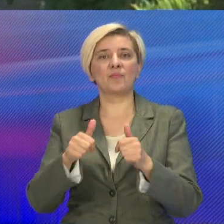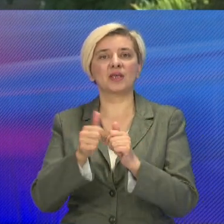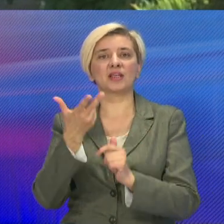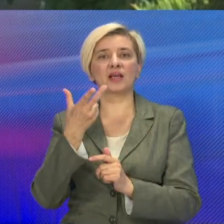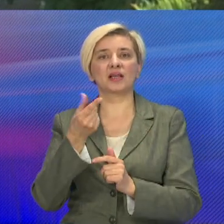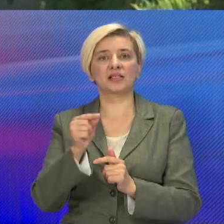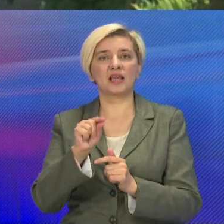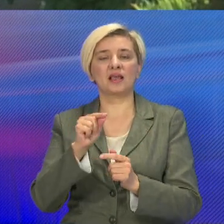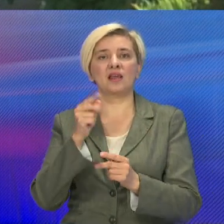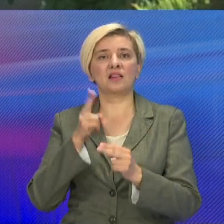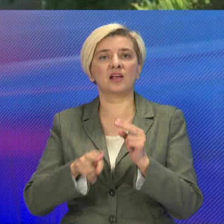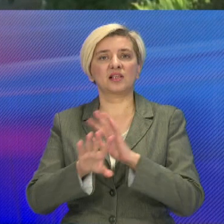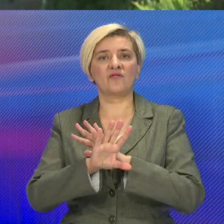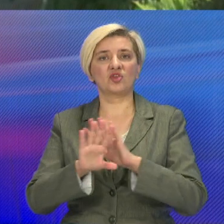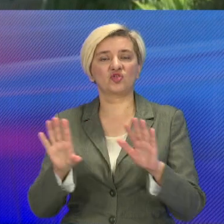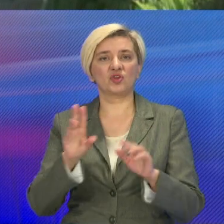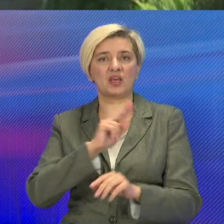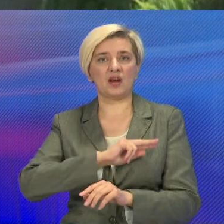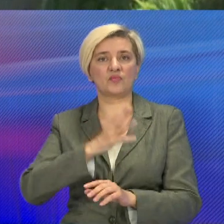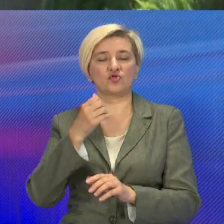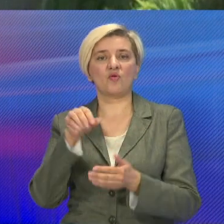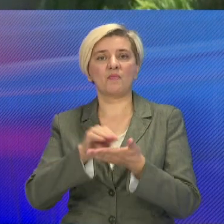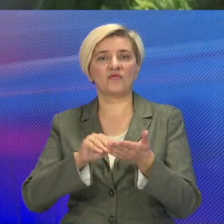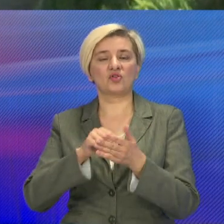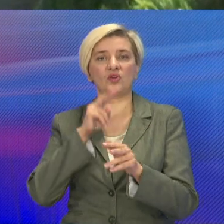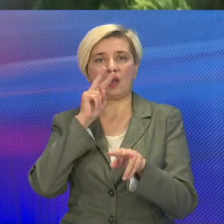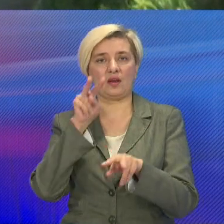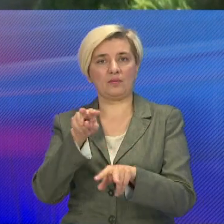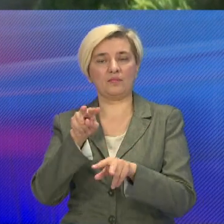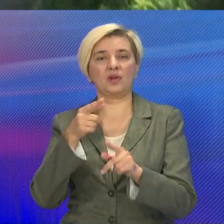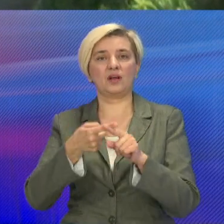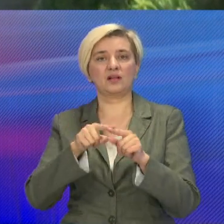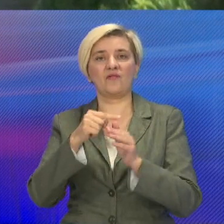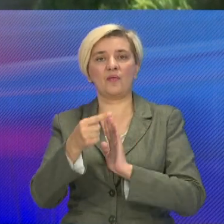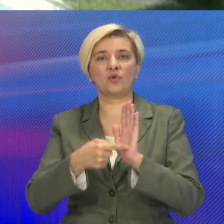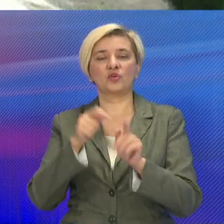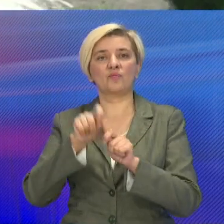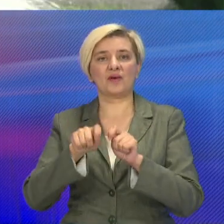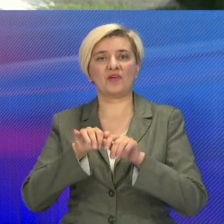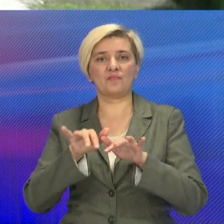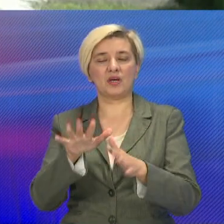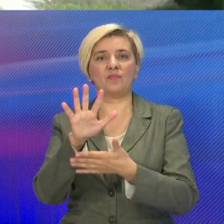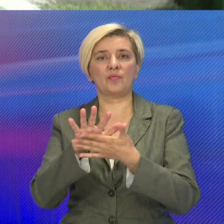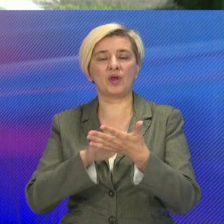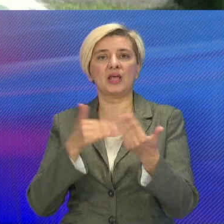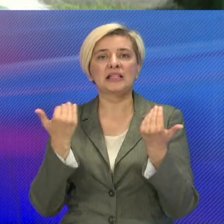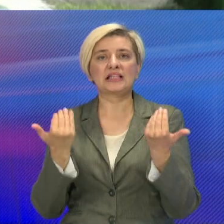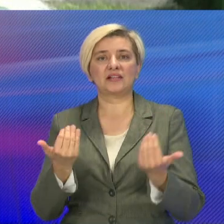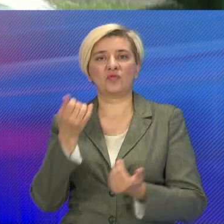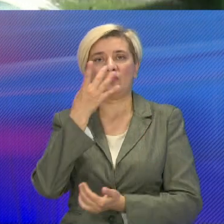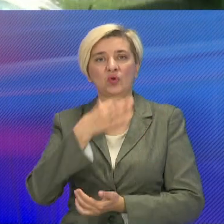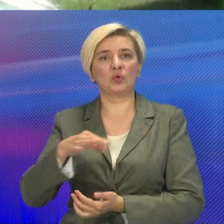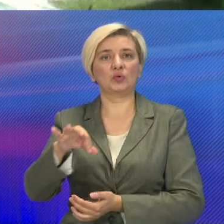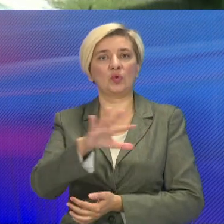завершены работы. Еще раз повторюсь, держим на контроле эти вопросы, проверочные мероприятия продолжаются. На сегодняшний день в Гродненском регионе